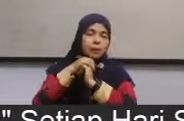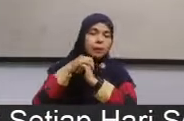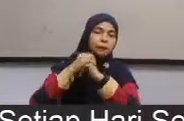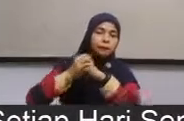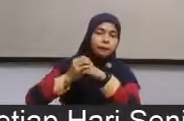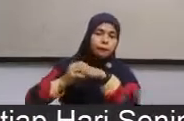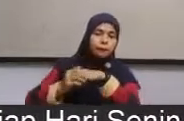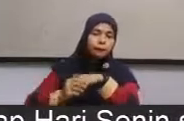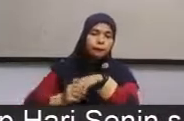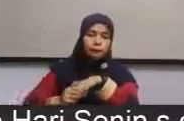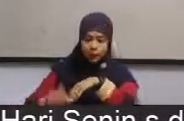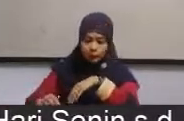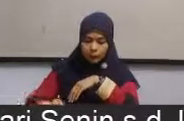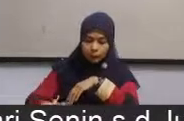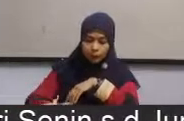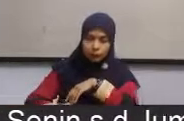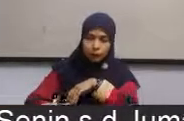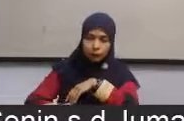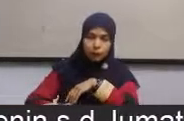kalian pasti